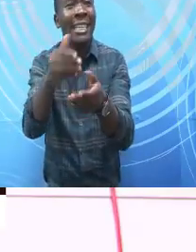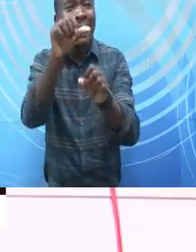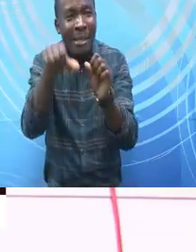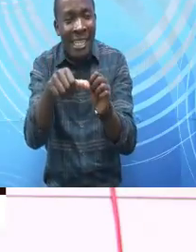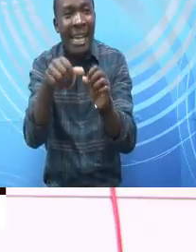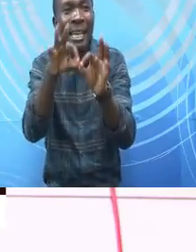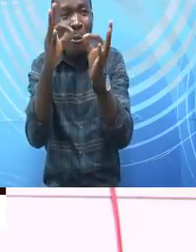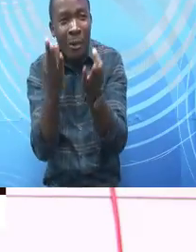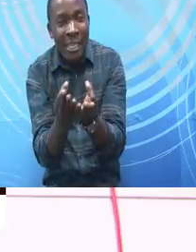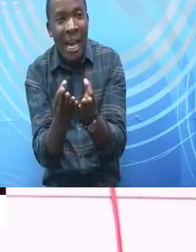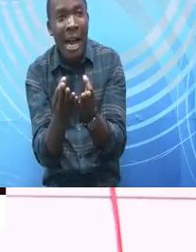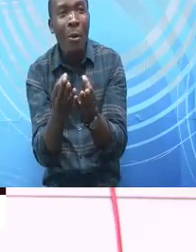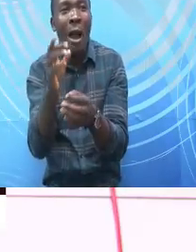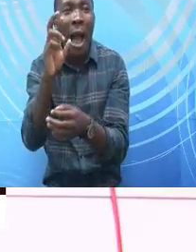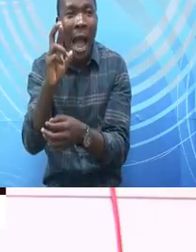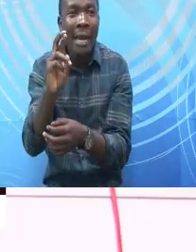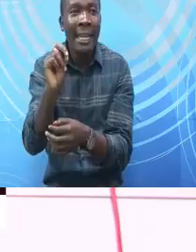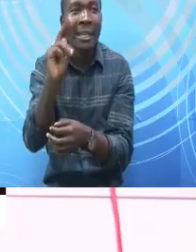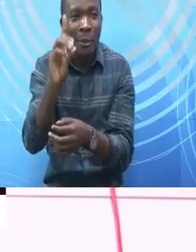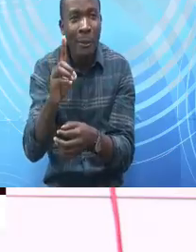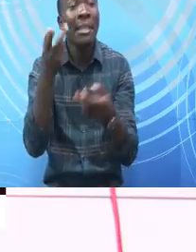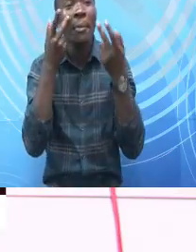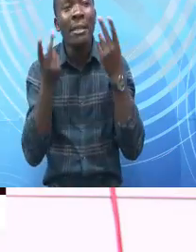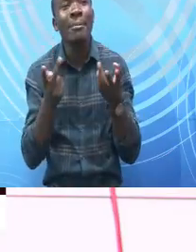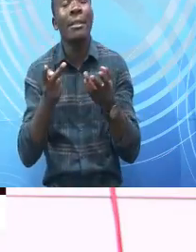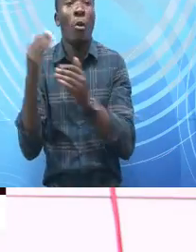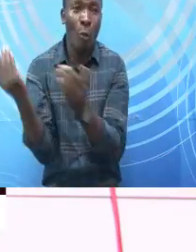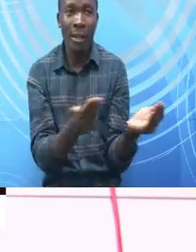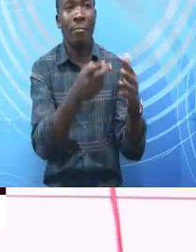n'umuryango mubamo wa RNUD tubare ikaze